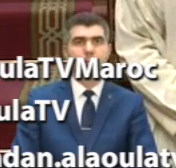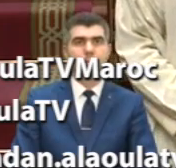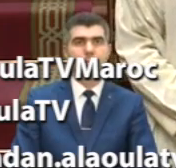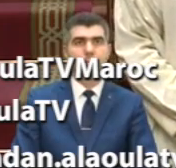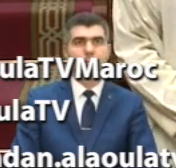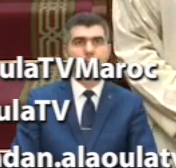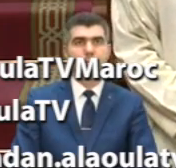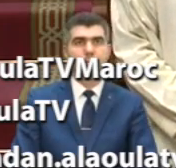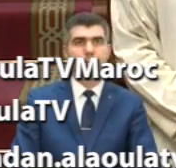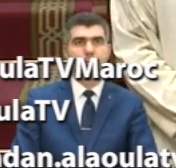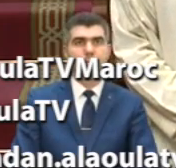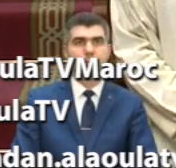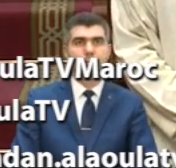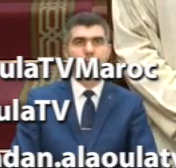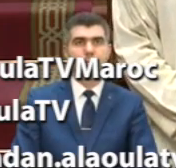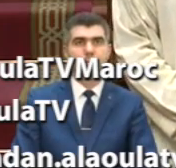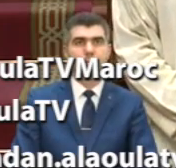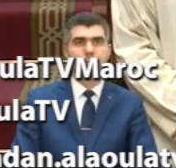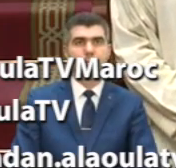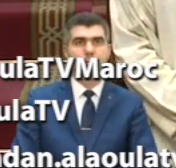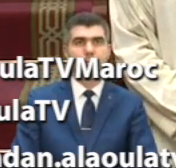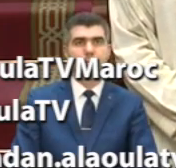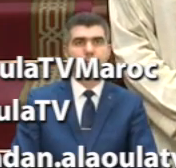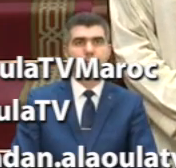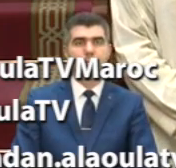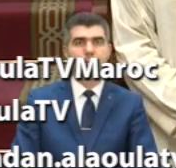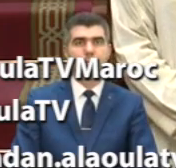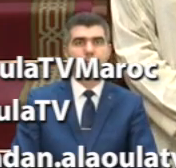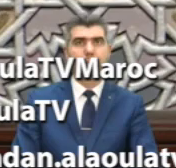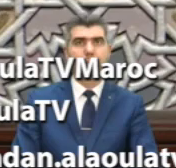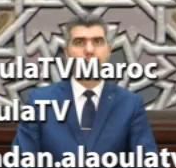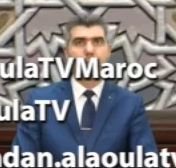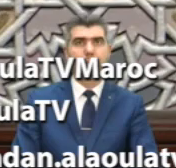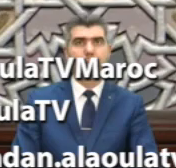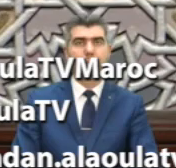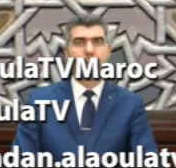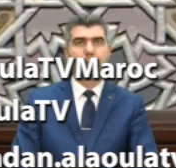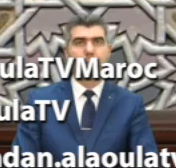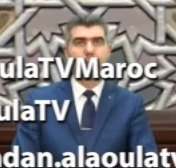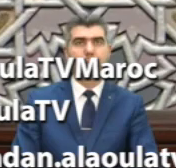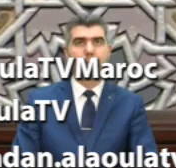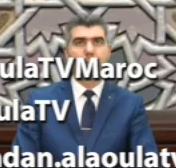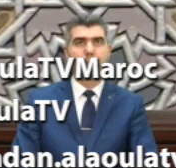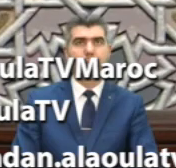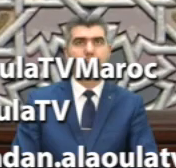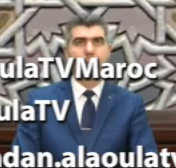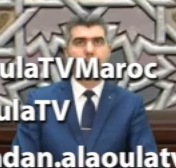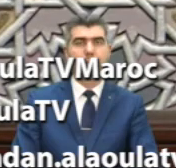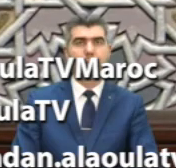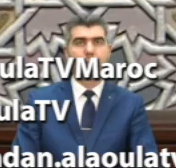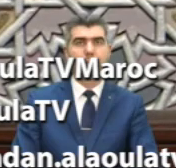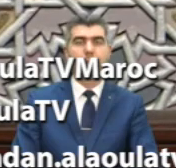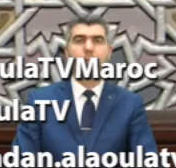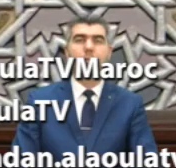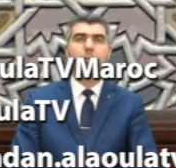إلا سمحتوا كاين السيد الرئيس بغى يتكلم، احترموه وعطيه فرصة. الأخوات، كاين الرئيس ديالكم بغى